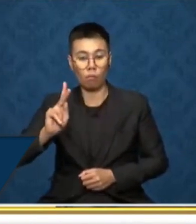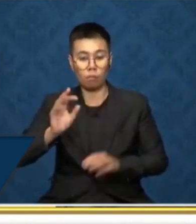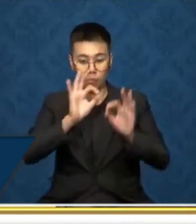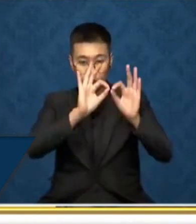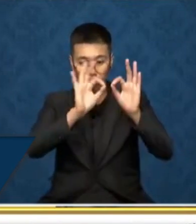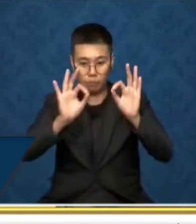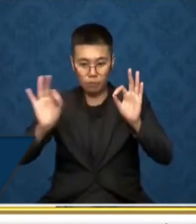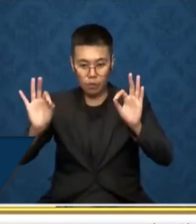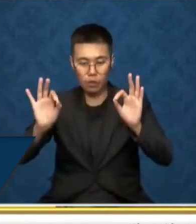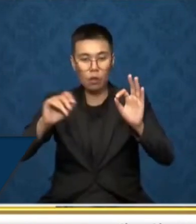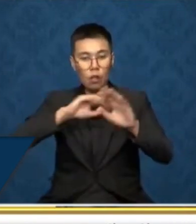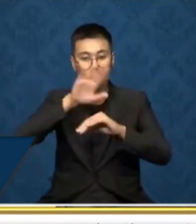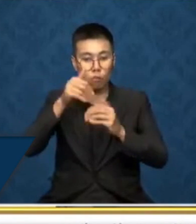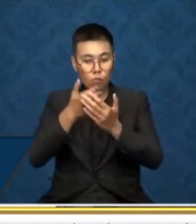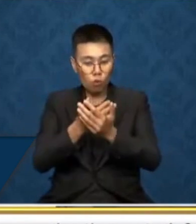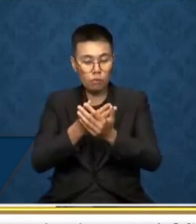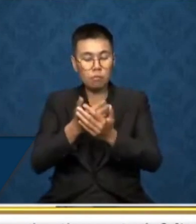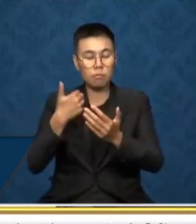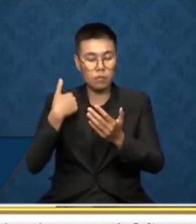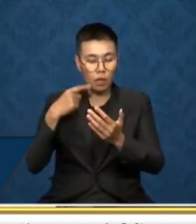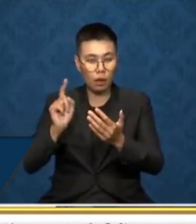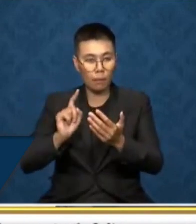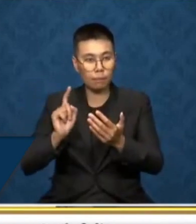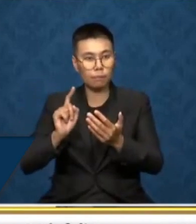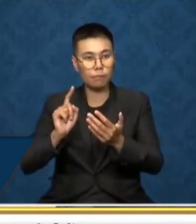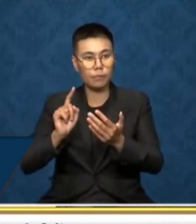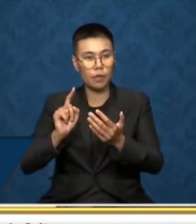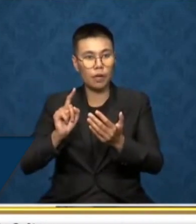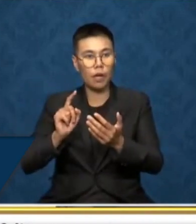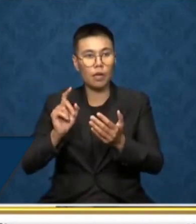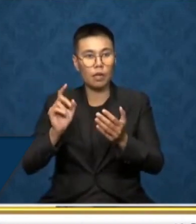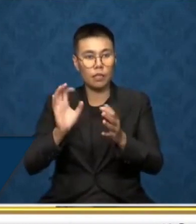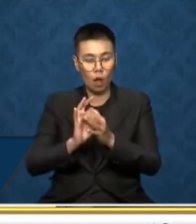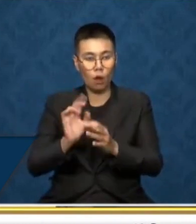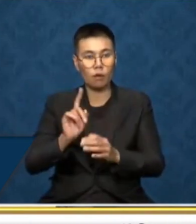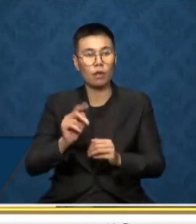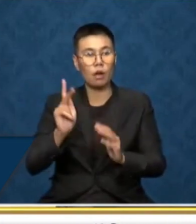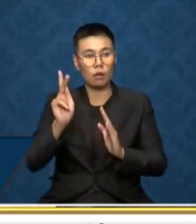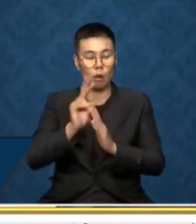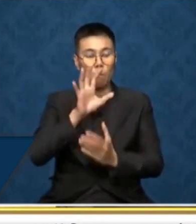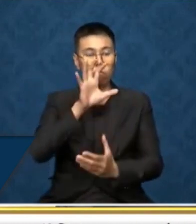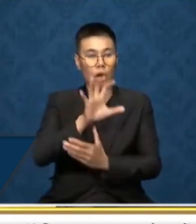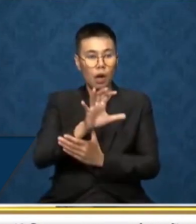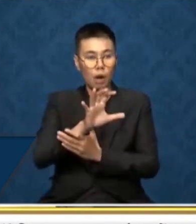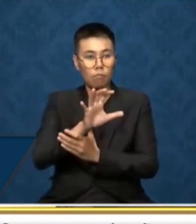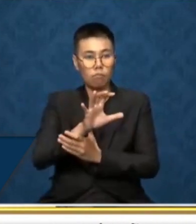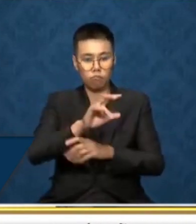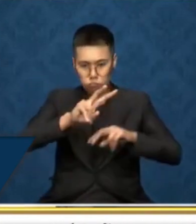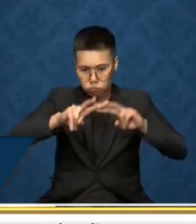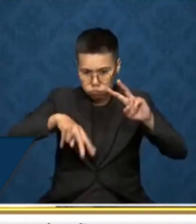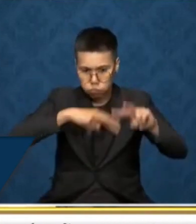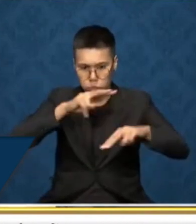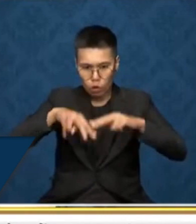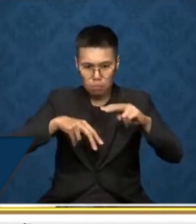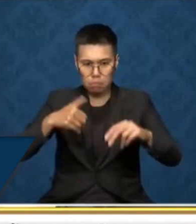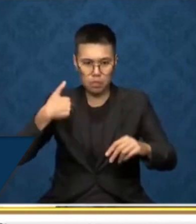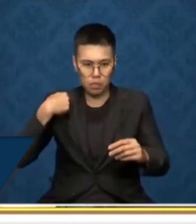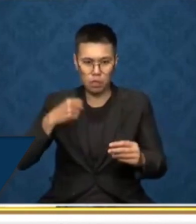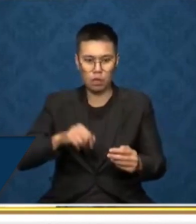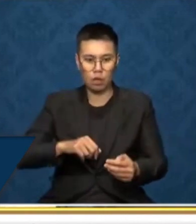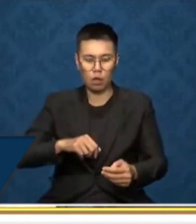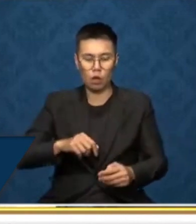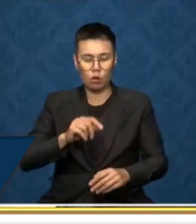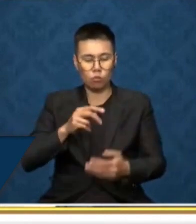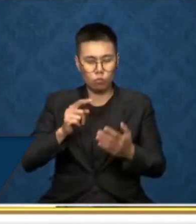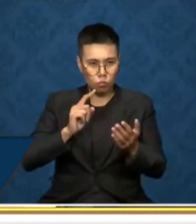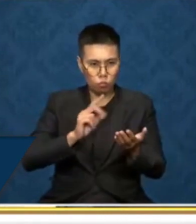าทั้งหมดที่ออกมานั้นเนี่ยเป็นการเป็นมาตรการในการที่จะบังคับควบคุมนะครับมีบทลงโทษที่รุนแร